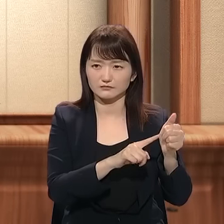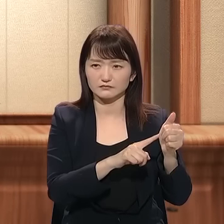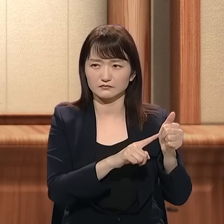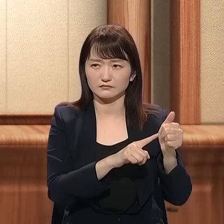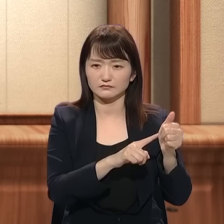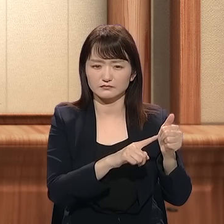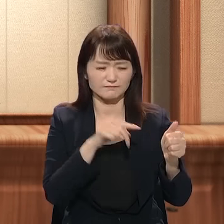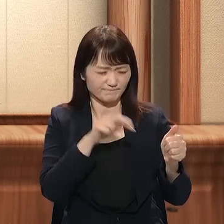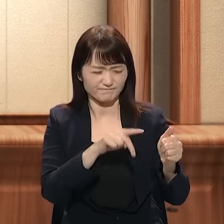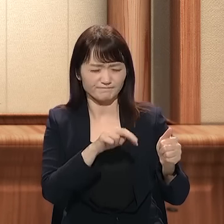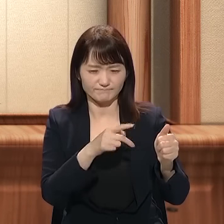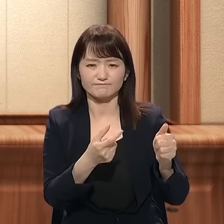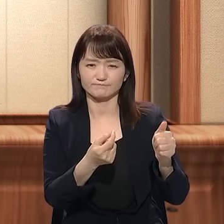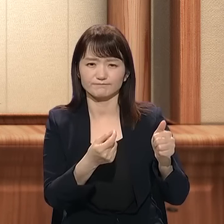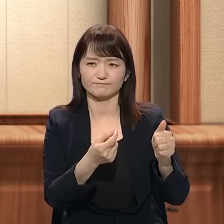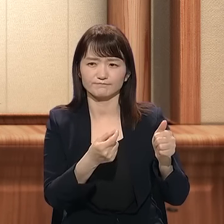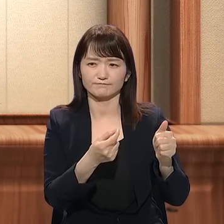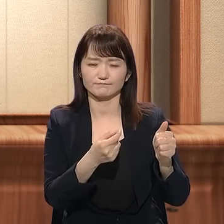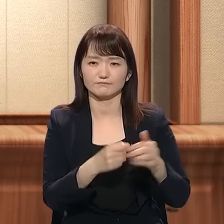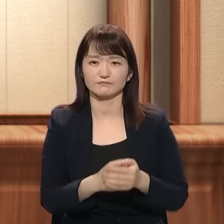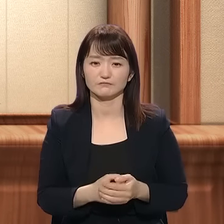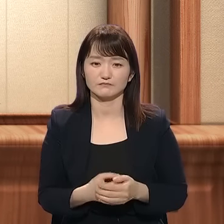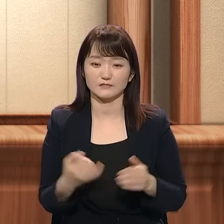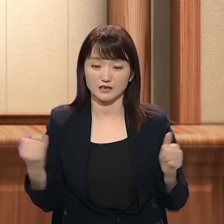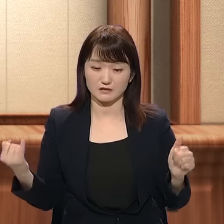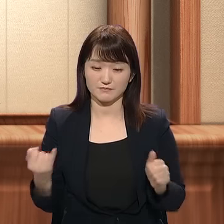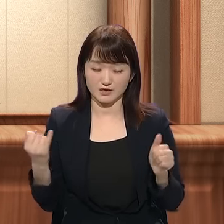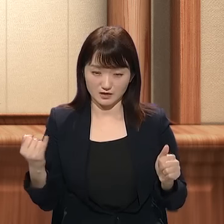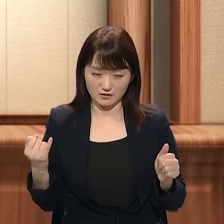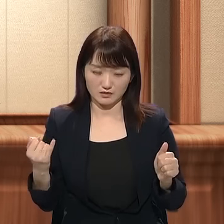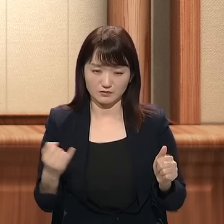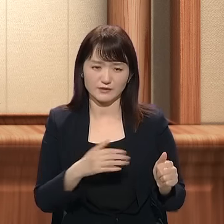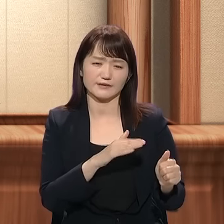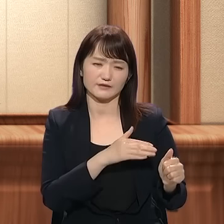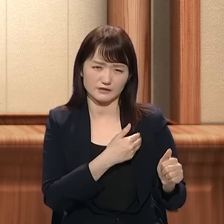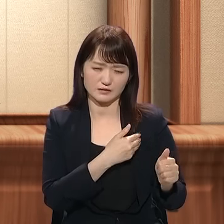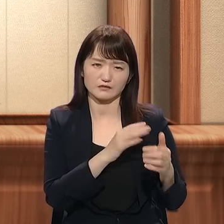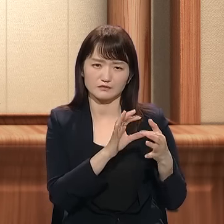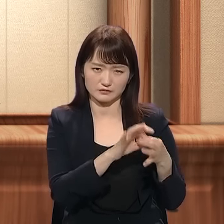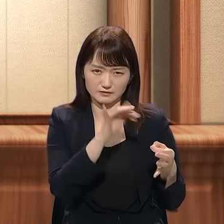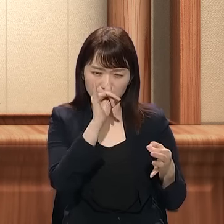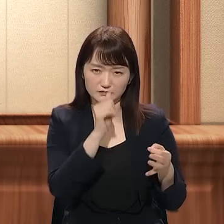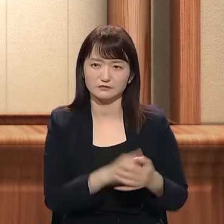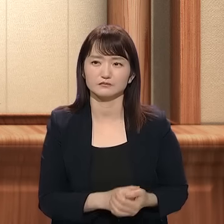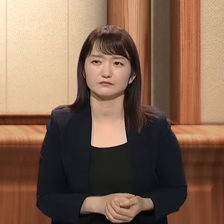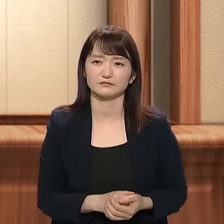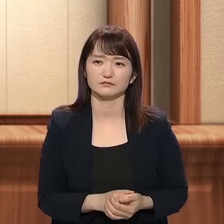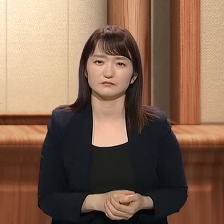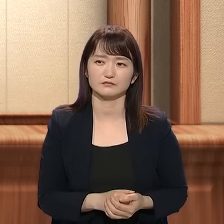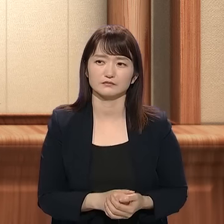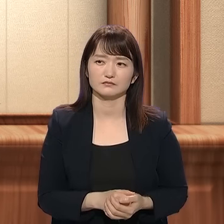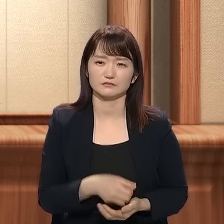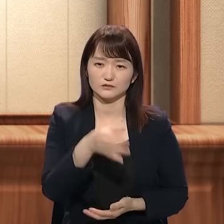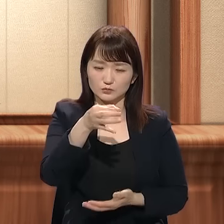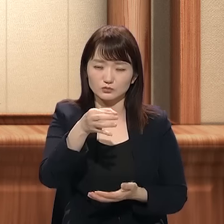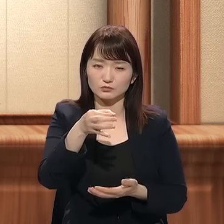좀 질탈 했던 걸로 보입니다 별거 후에 내형 관계를 계속 유지하고 있었고 이게 가액을 산정함에